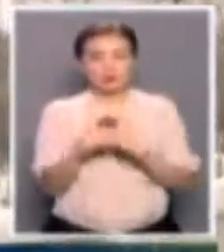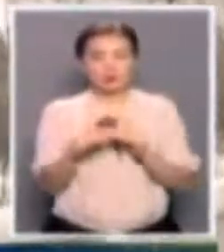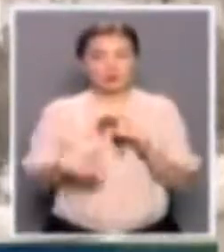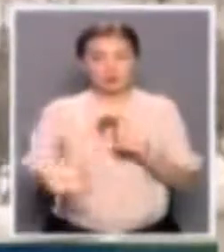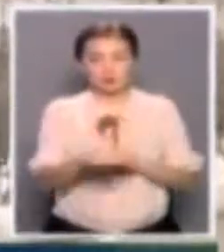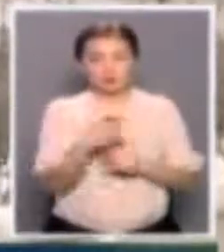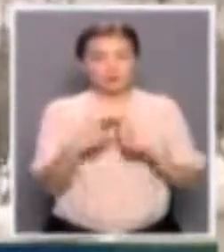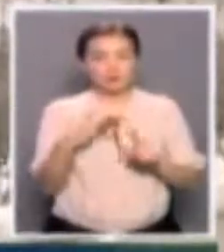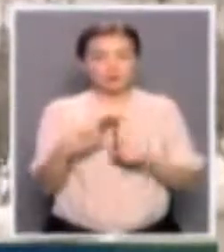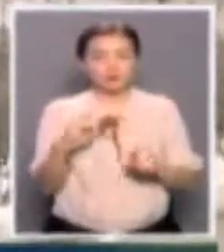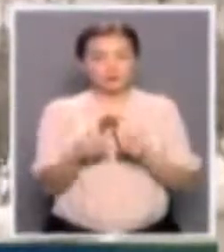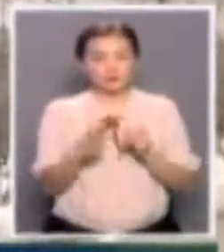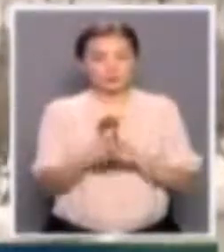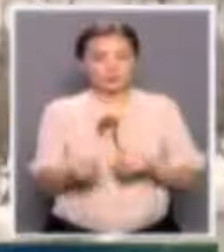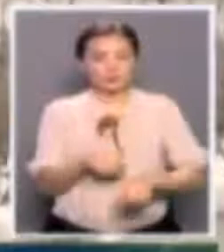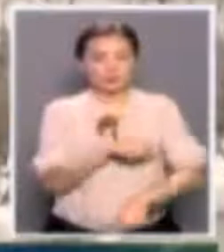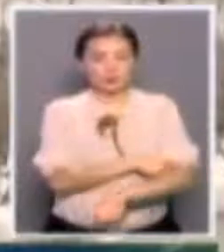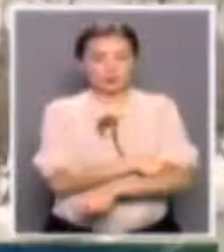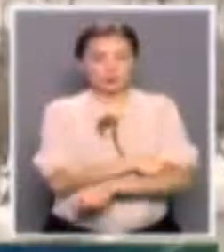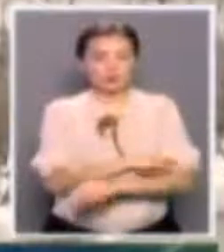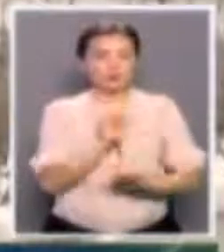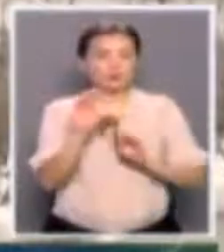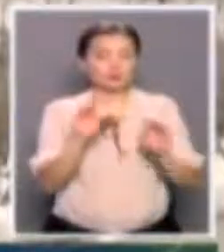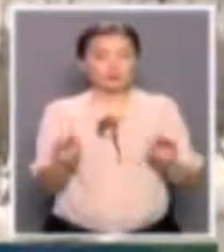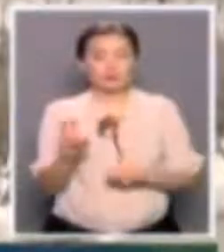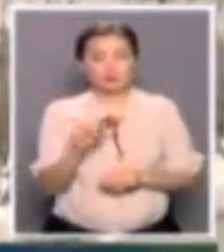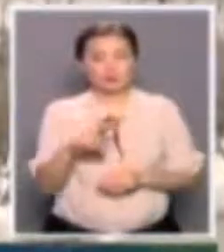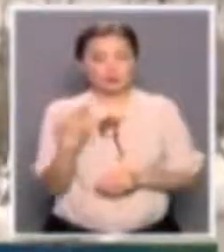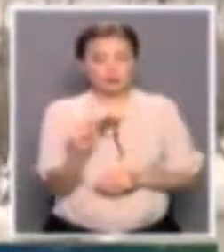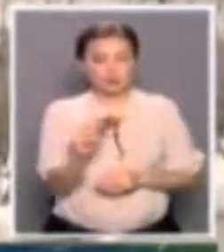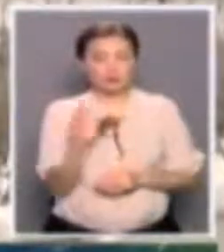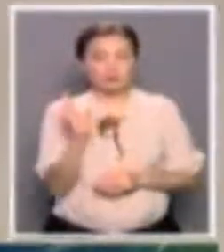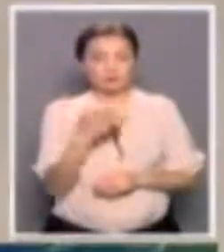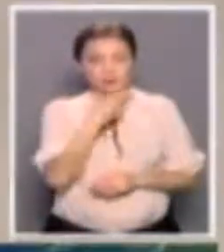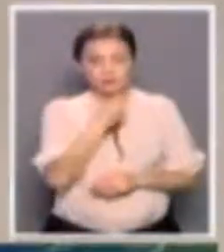екінші 15 метрлік жасанды шырша сол жерге қойылатын болады.